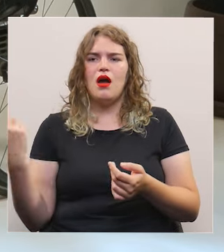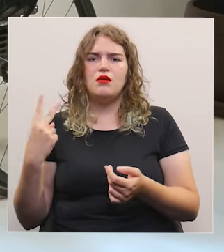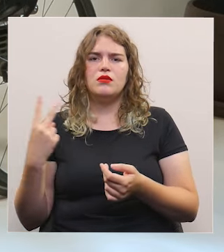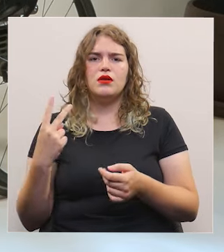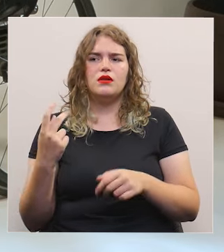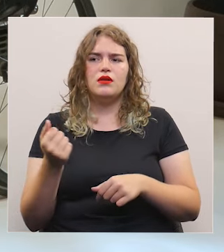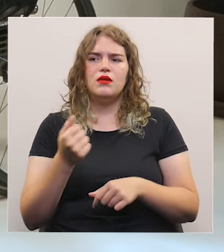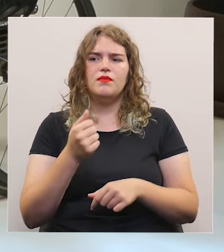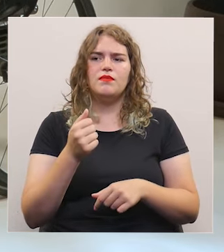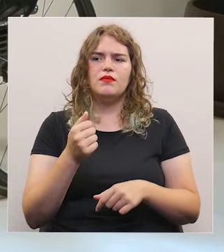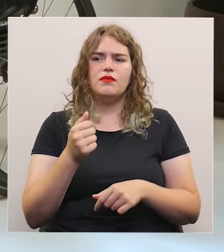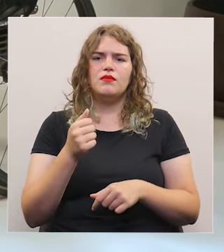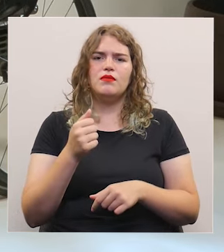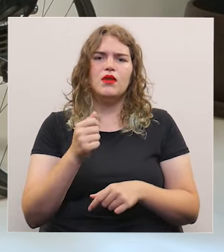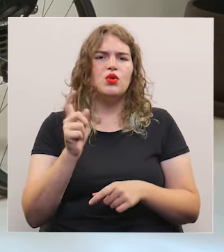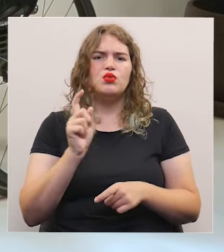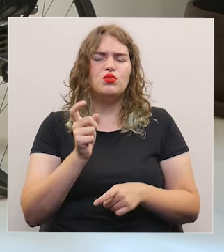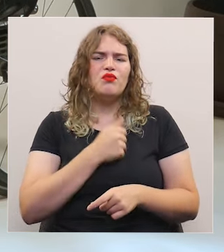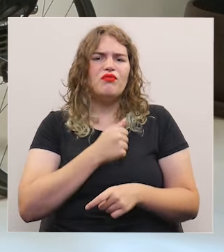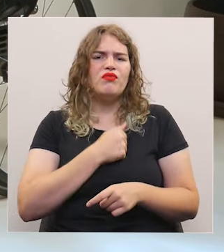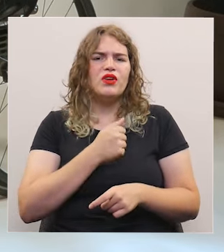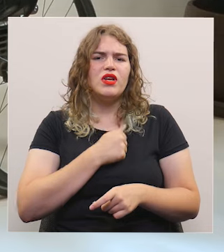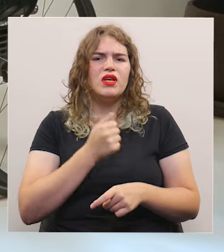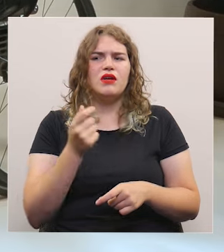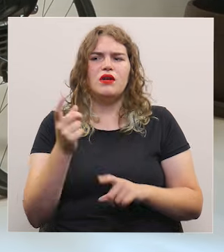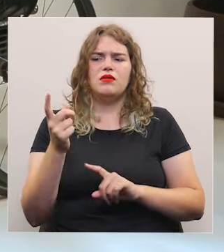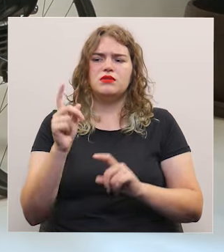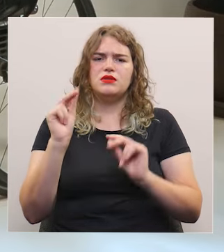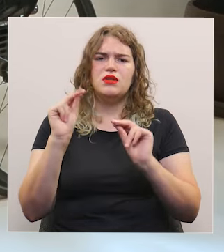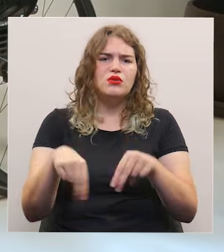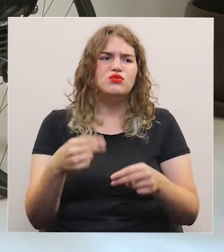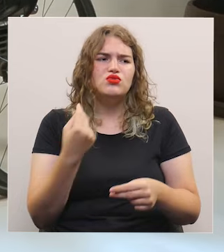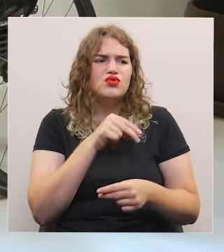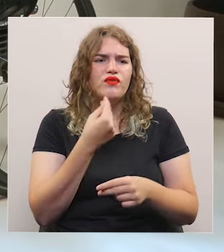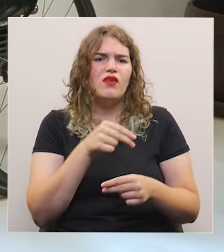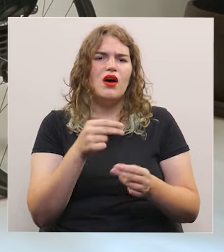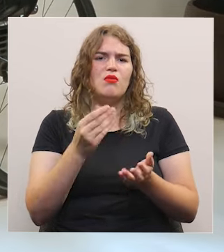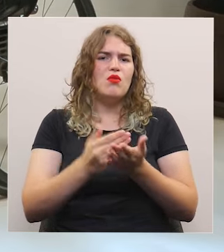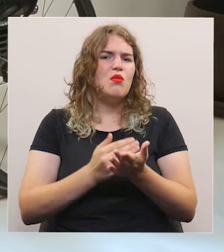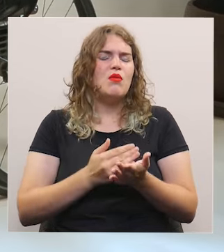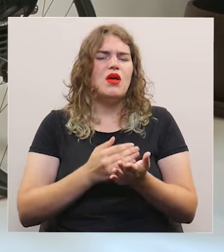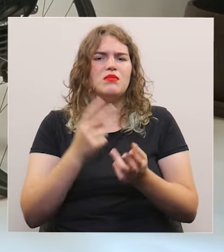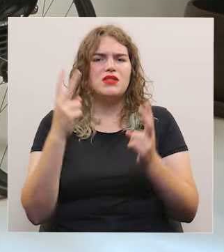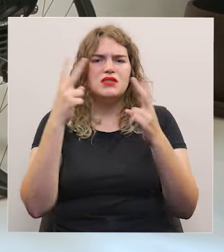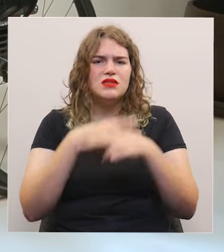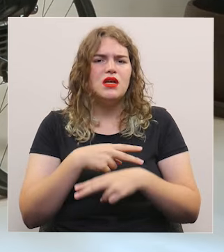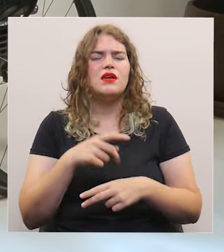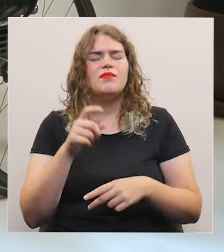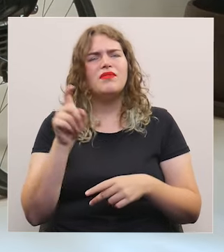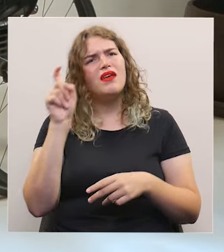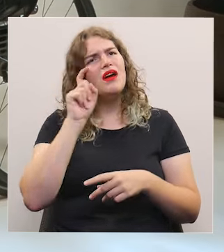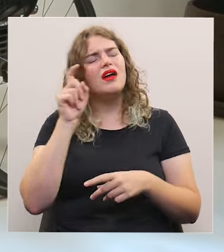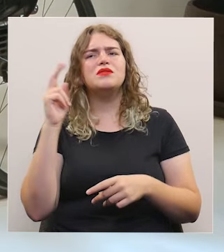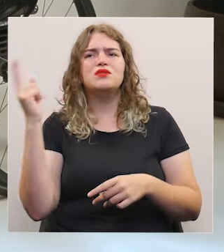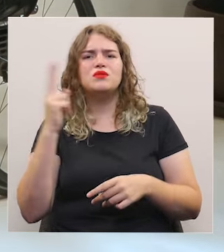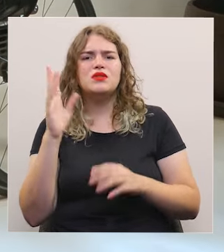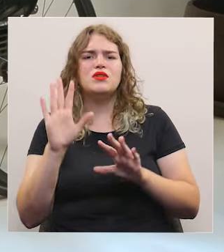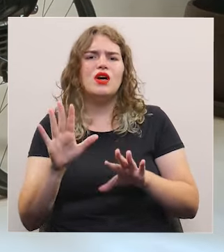era teamă să ajungeți la erezii, citind Biblia voi așa, neteologi, nefiind teologi? Asta e frumos, cred că asta e frumusețea